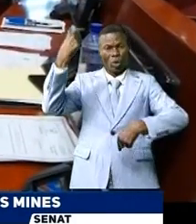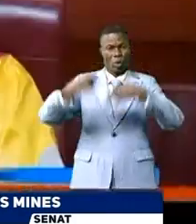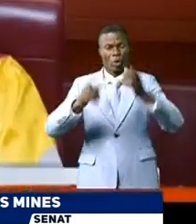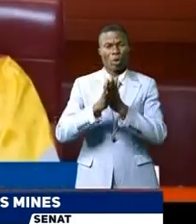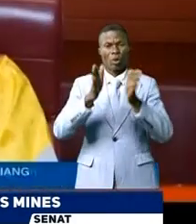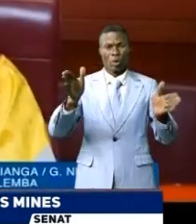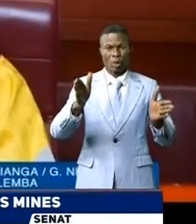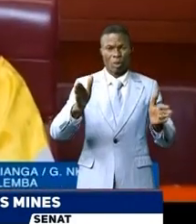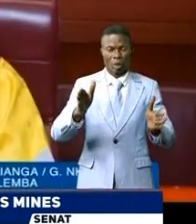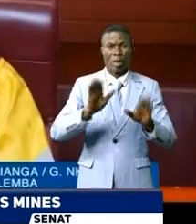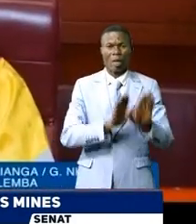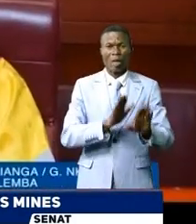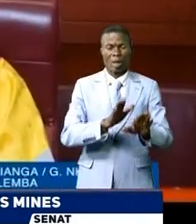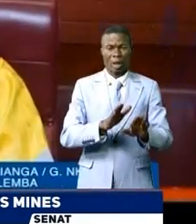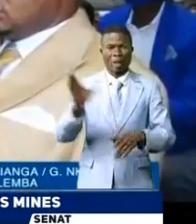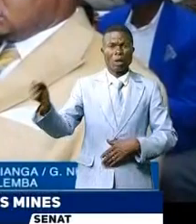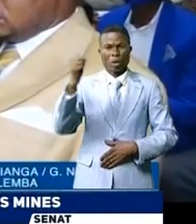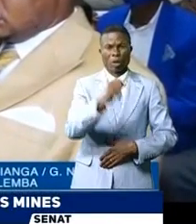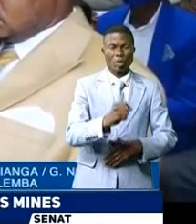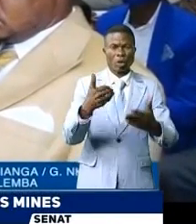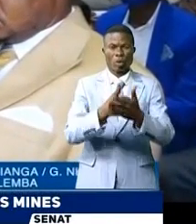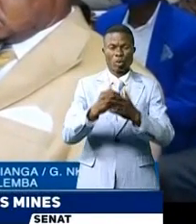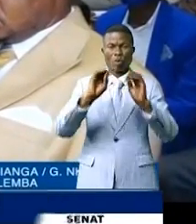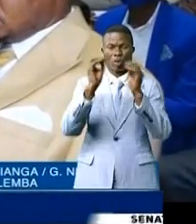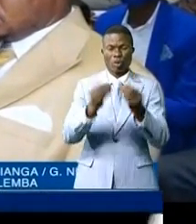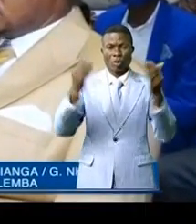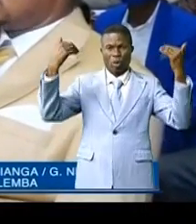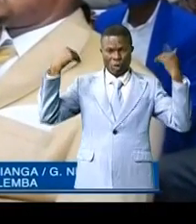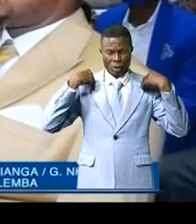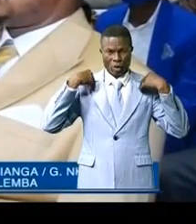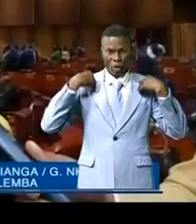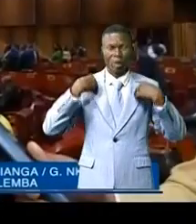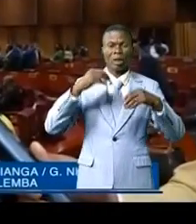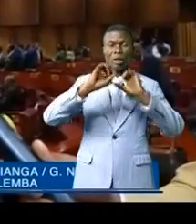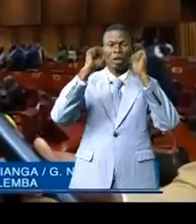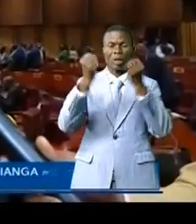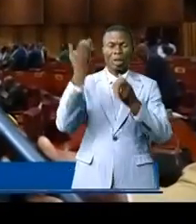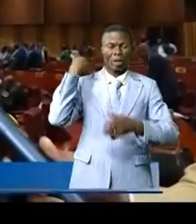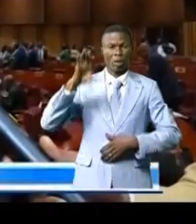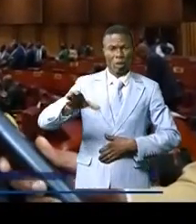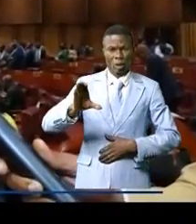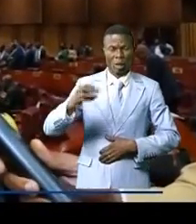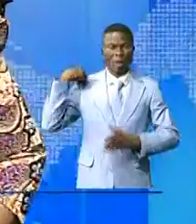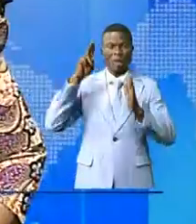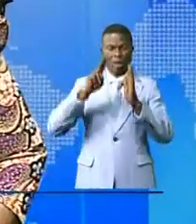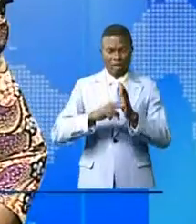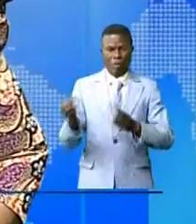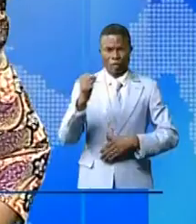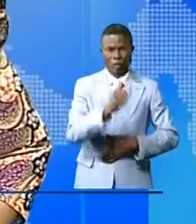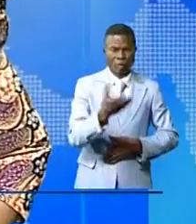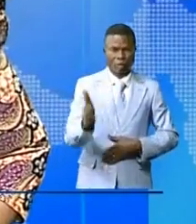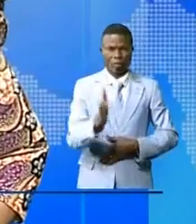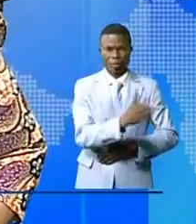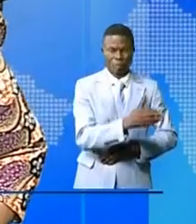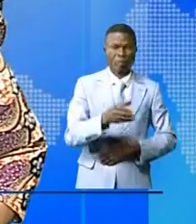général en attendant la nomination d'une nouvelle équipe dirigeante à la tête de la Régie des Eaux par le gouvernement.